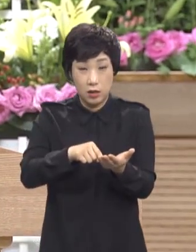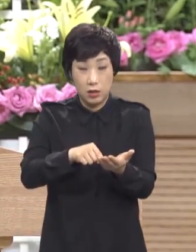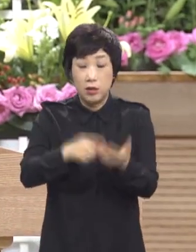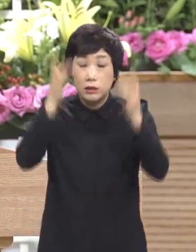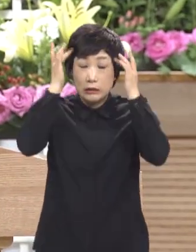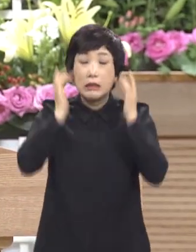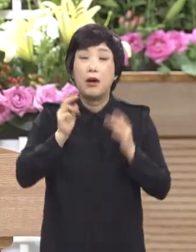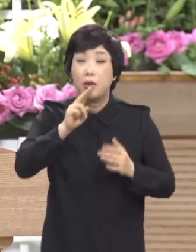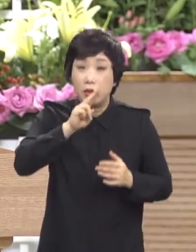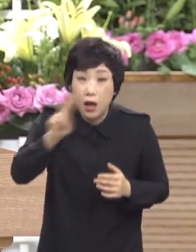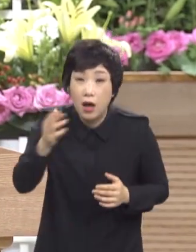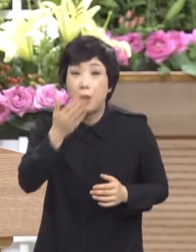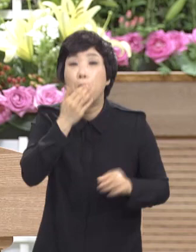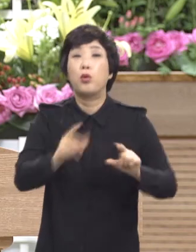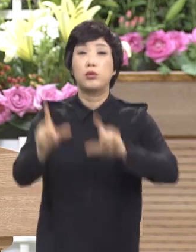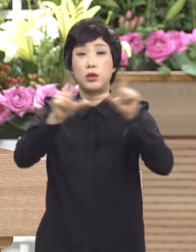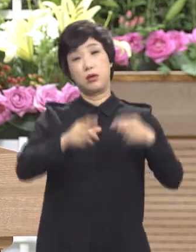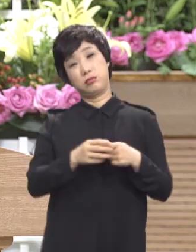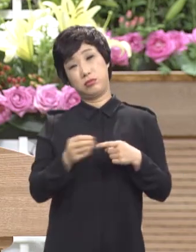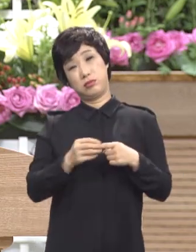땀 흘러야 먹고 살고